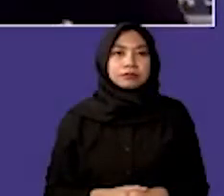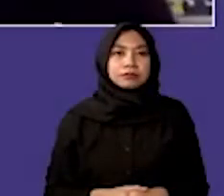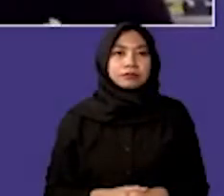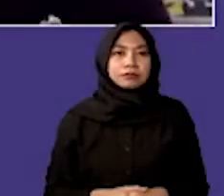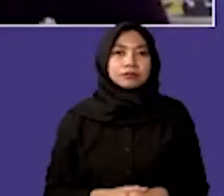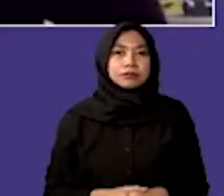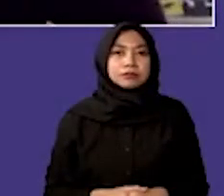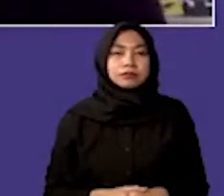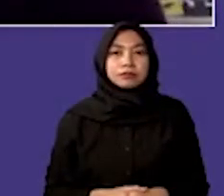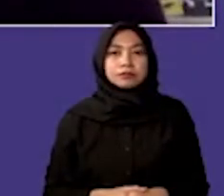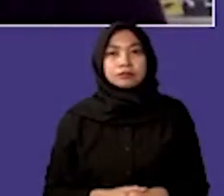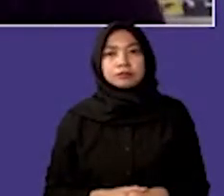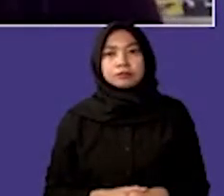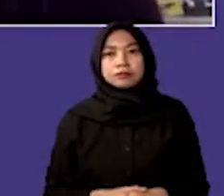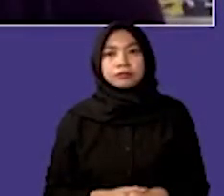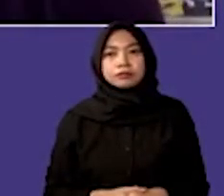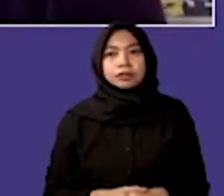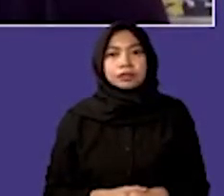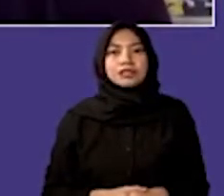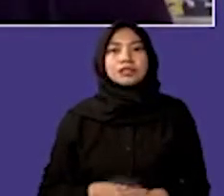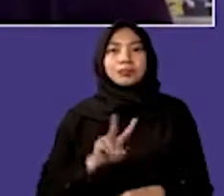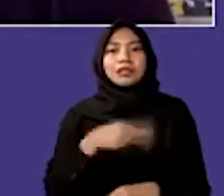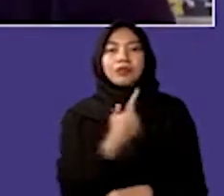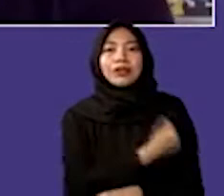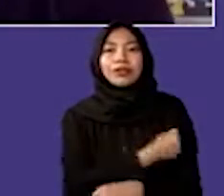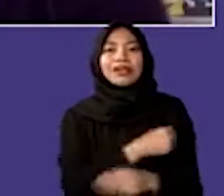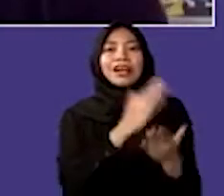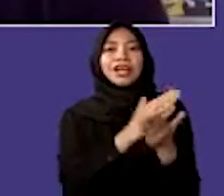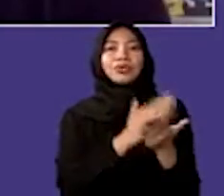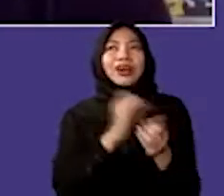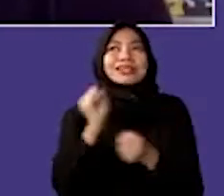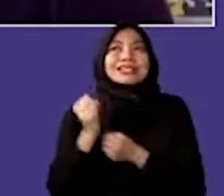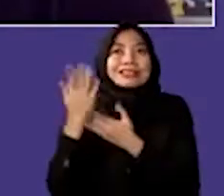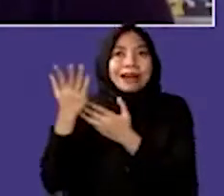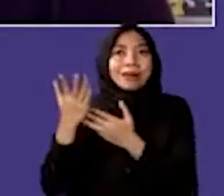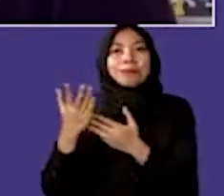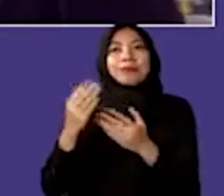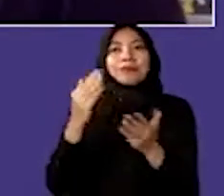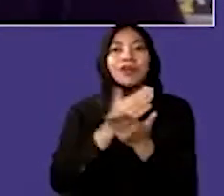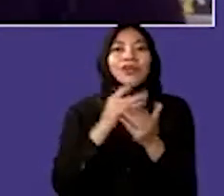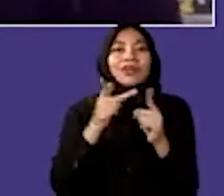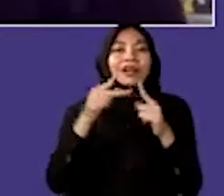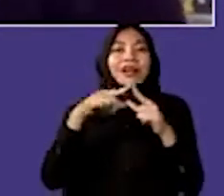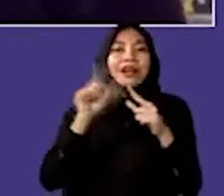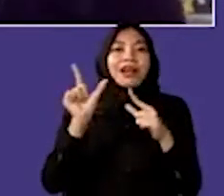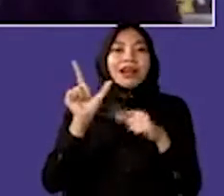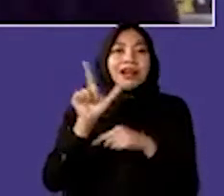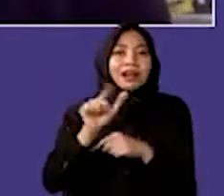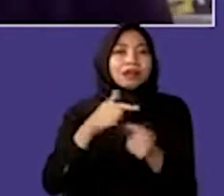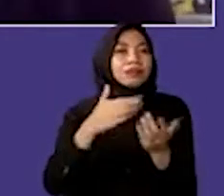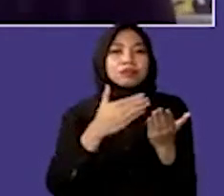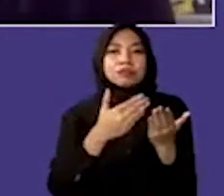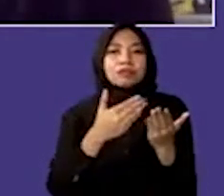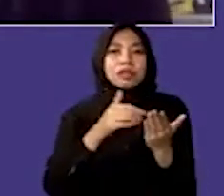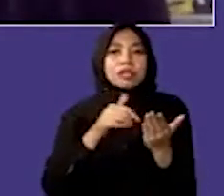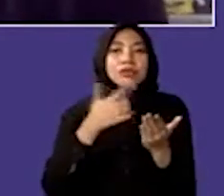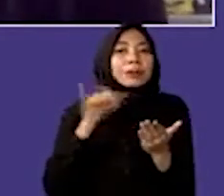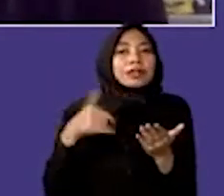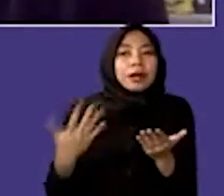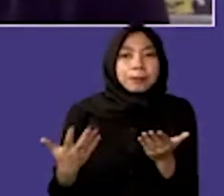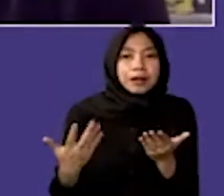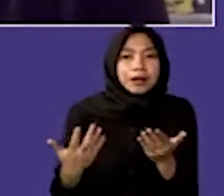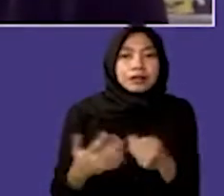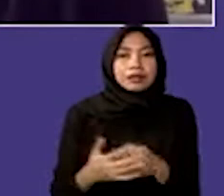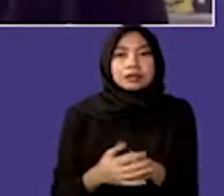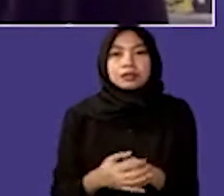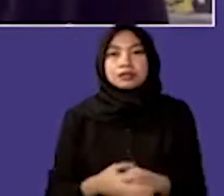Sis keselamatannya dan dari sisi halalnya Bagaimana danakah ada rencana pemerintah untuk Meli vaksinik